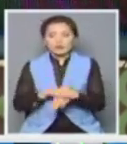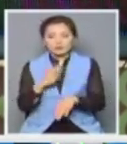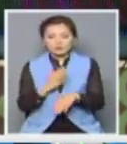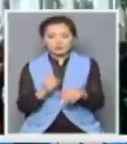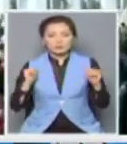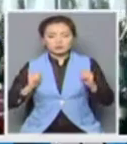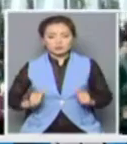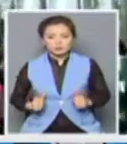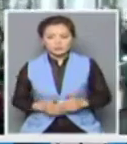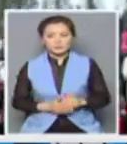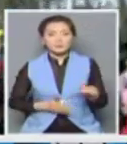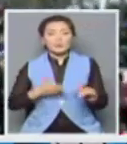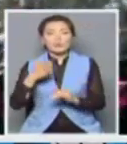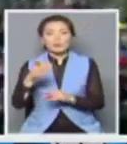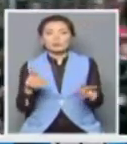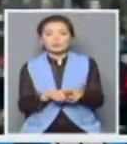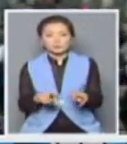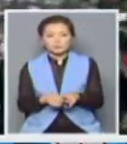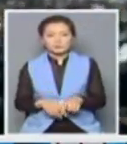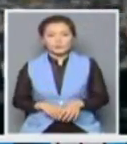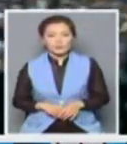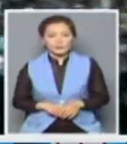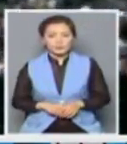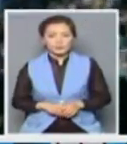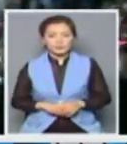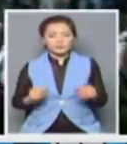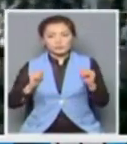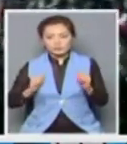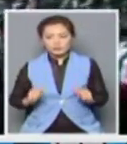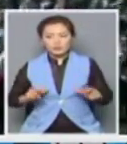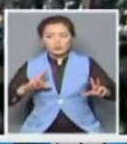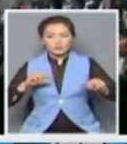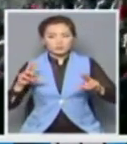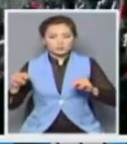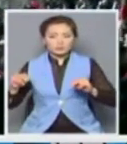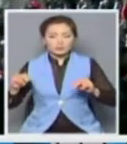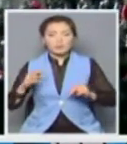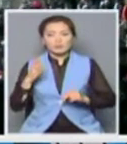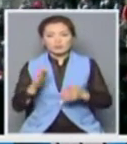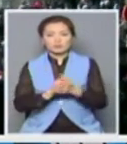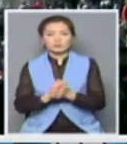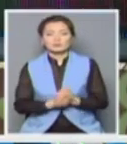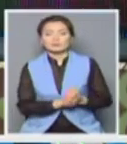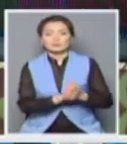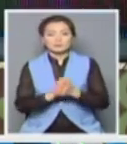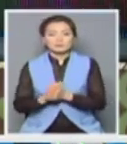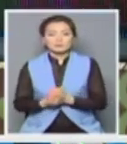татулықтың мерекесі. Алдағы уақытта да ынтымақ берекемен тыныштық жағдайында